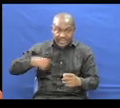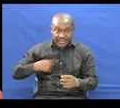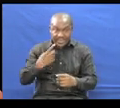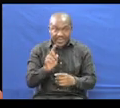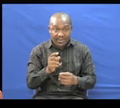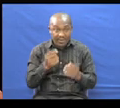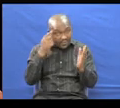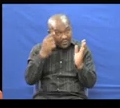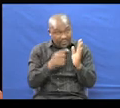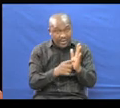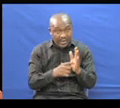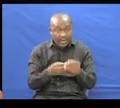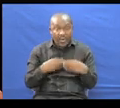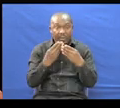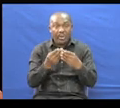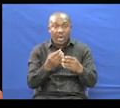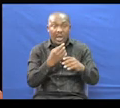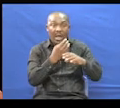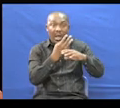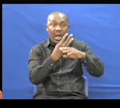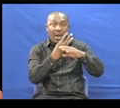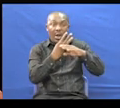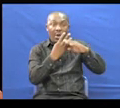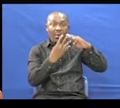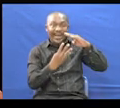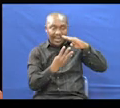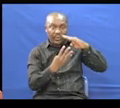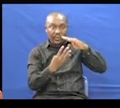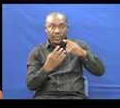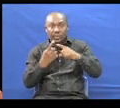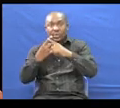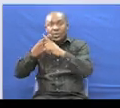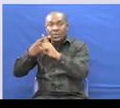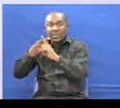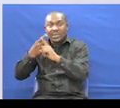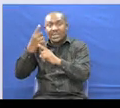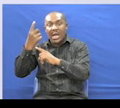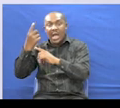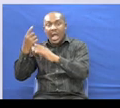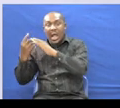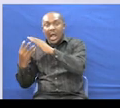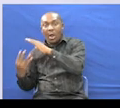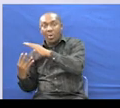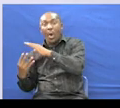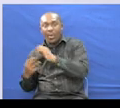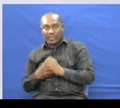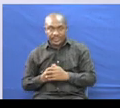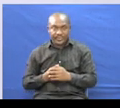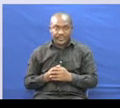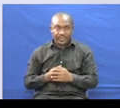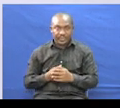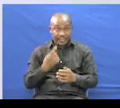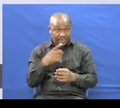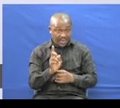robo 3 jumlisha robo. Tunafanyaje? Tunafanya namna hii. Robo 3